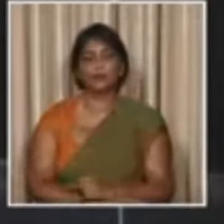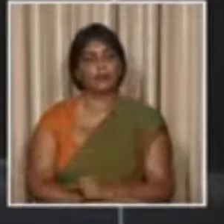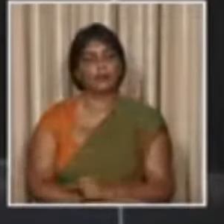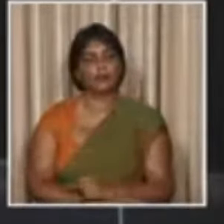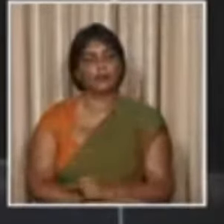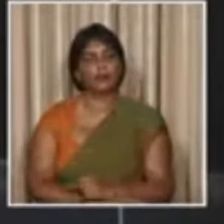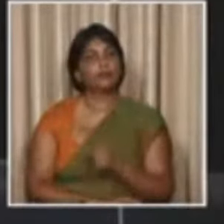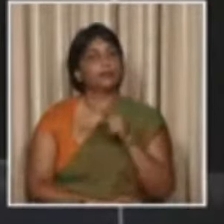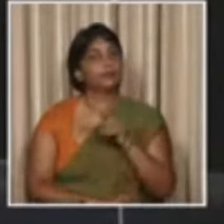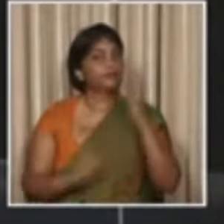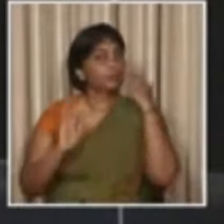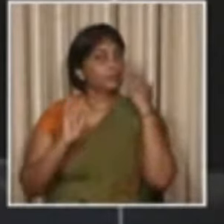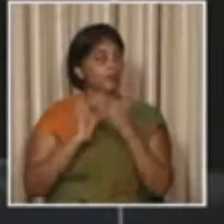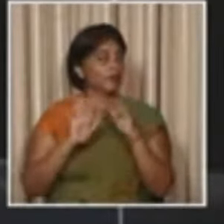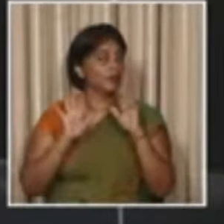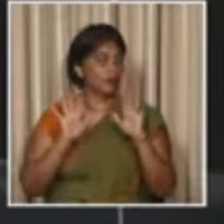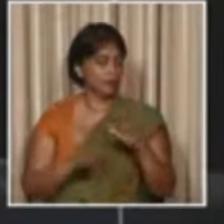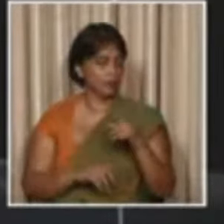මේ සිද්ධීන් 9